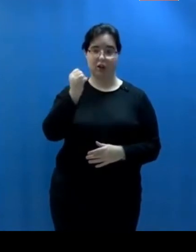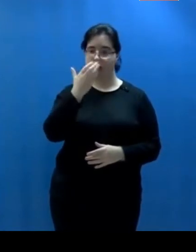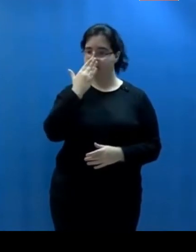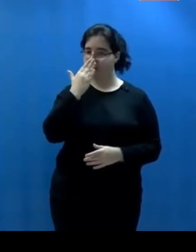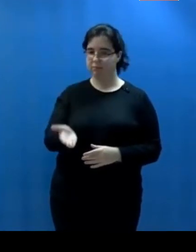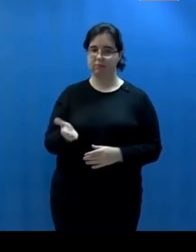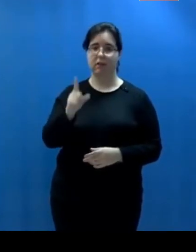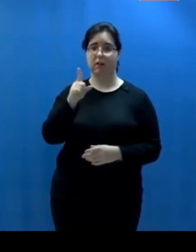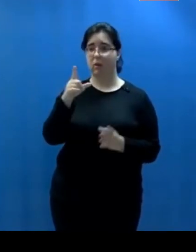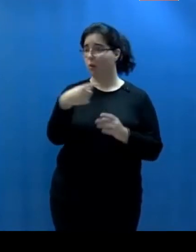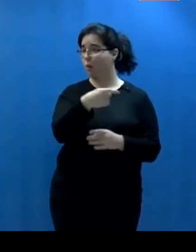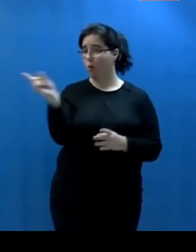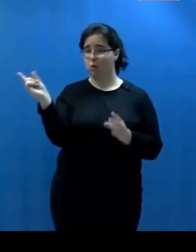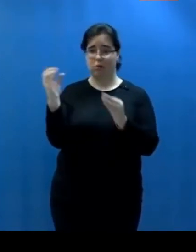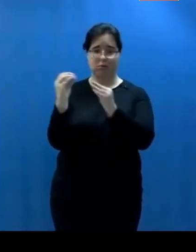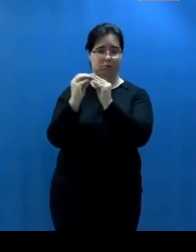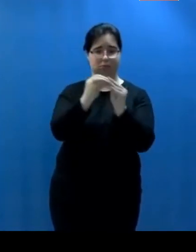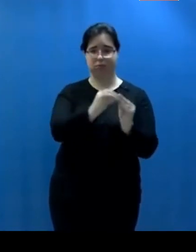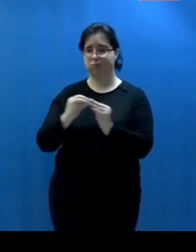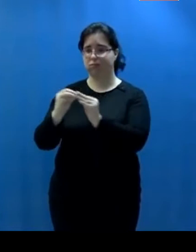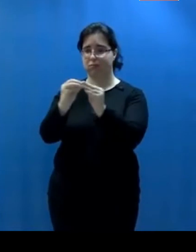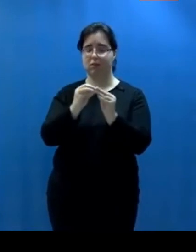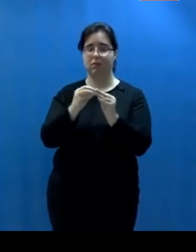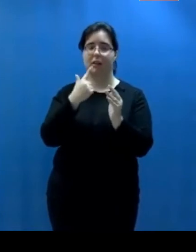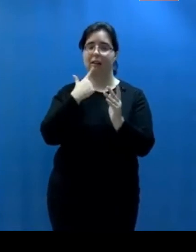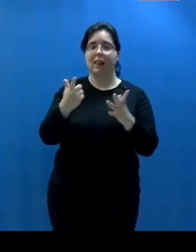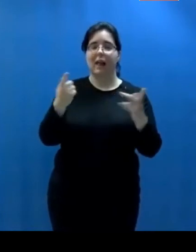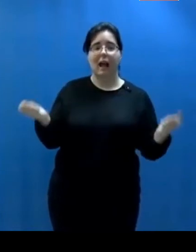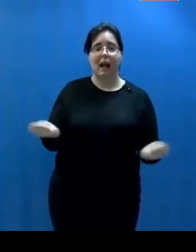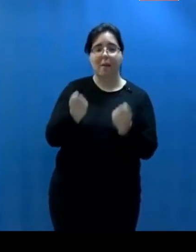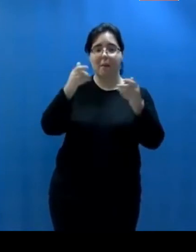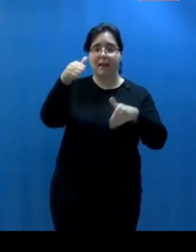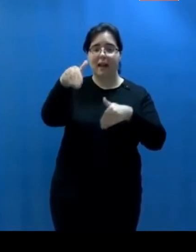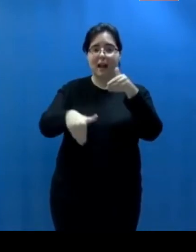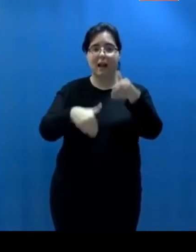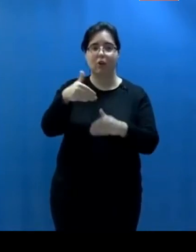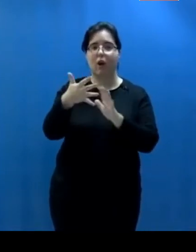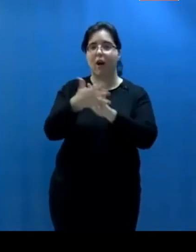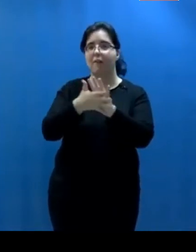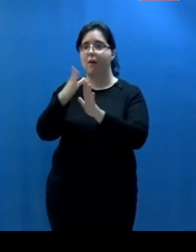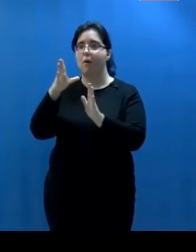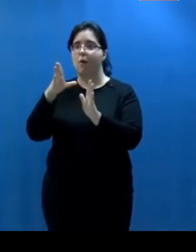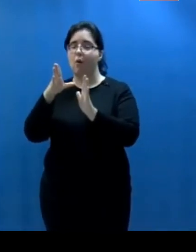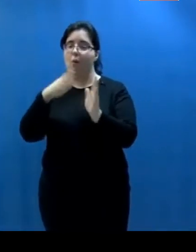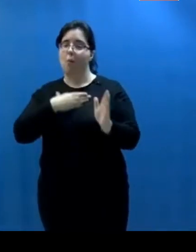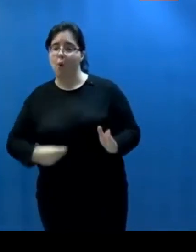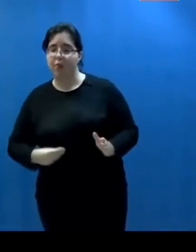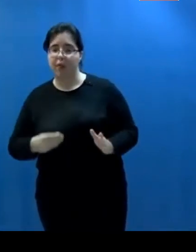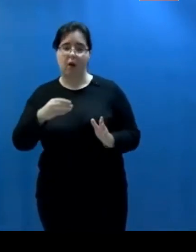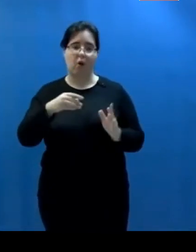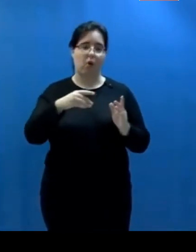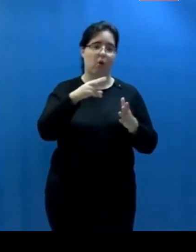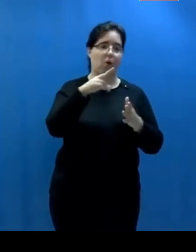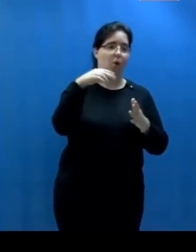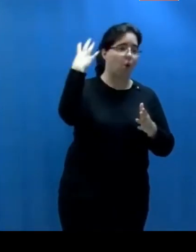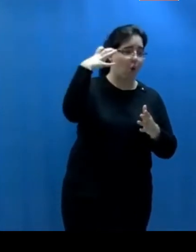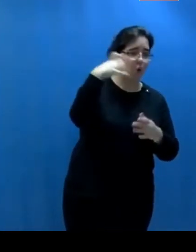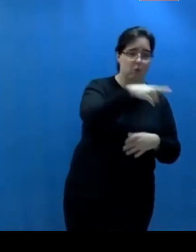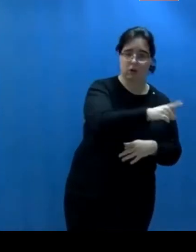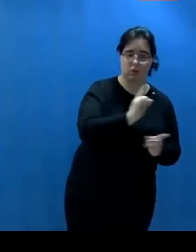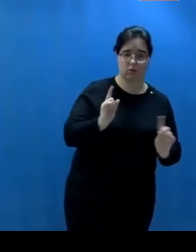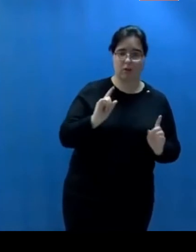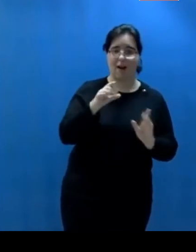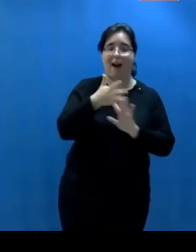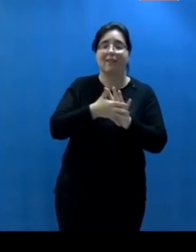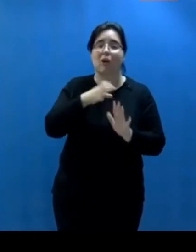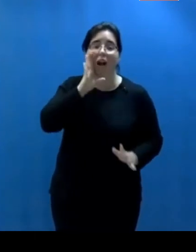de més. I no estem parlant d'una campanya electoral de Múrcia ni de la Coruña, estem parlant d'una campanya electoral de Castellón. De